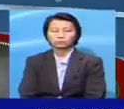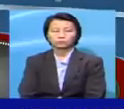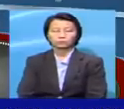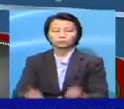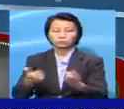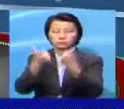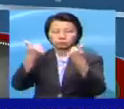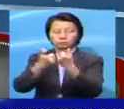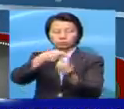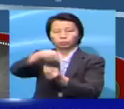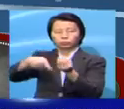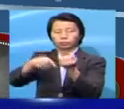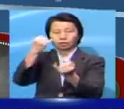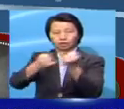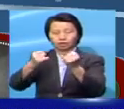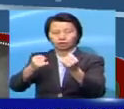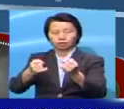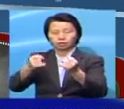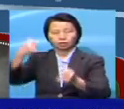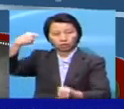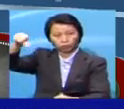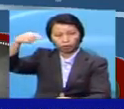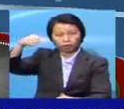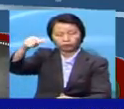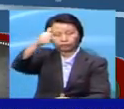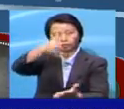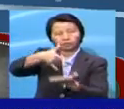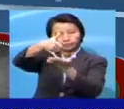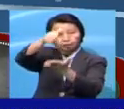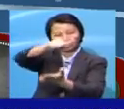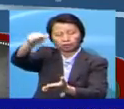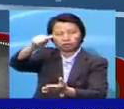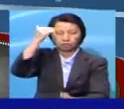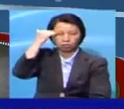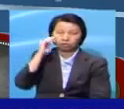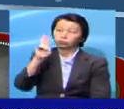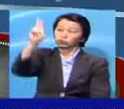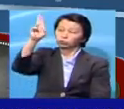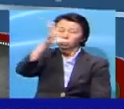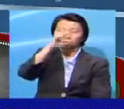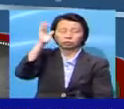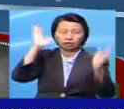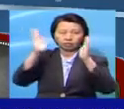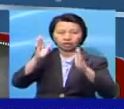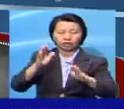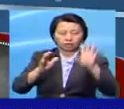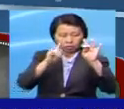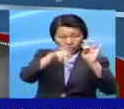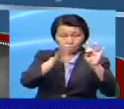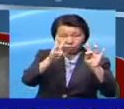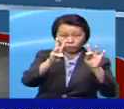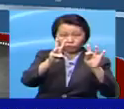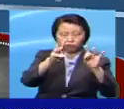Ye plawanan pusingan akhir ke layakan Piala Asia 2019 antara Korea Utara dan Malaysia yang dijadualkan pada 8 Jun ini